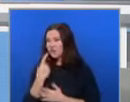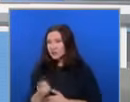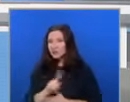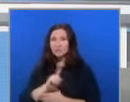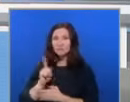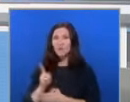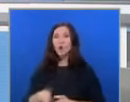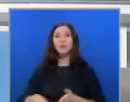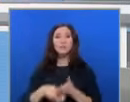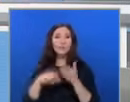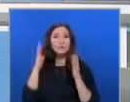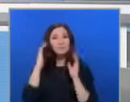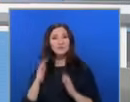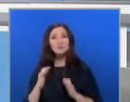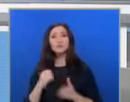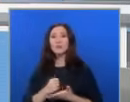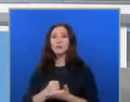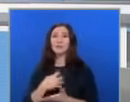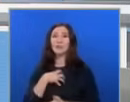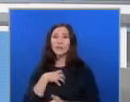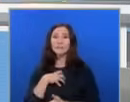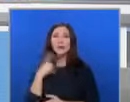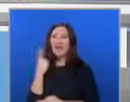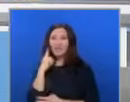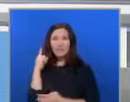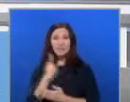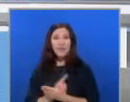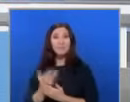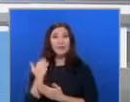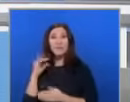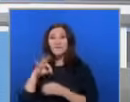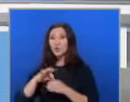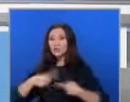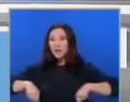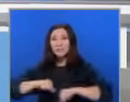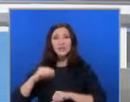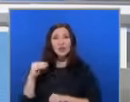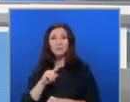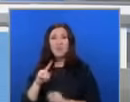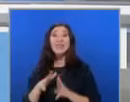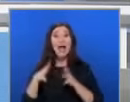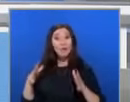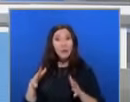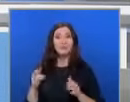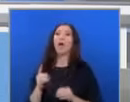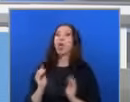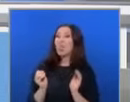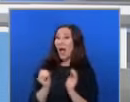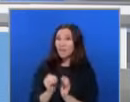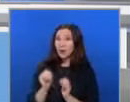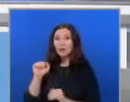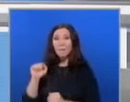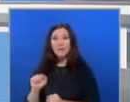че не могат да подкрепят правителство с мандата на ГЕРБ. Ден преди вота за кабинета Желязков, не най-голямата, а най-малката партия